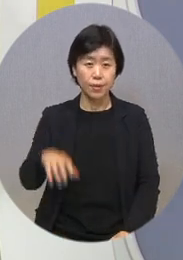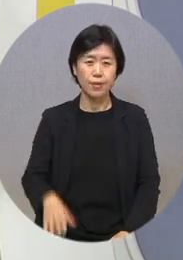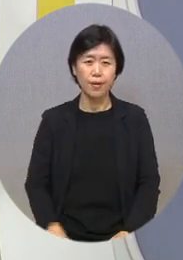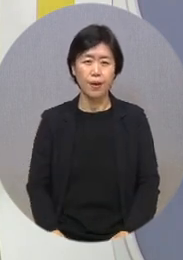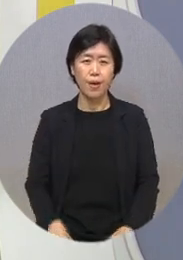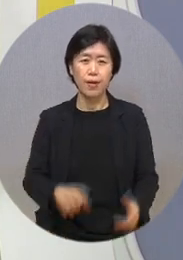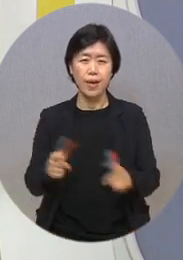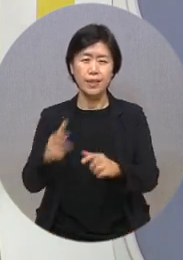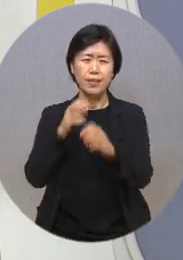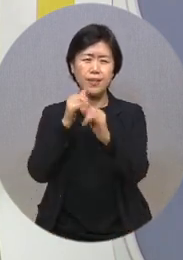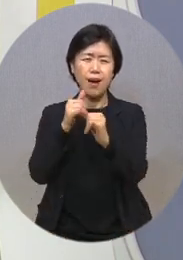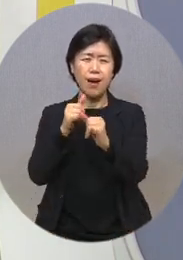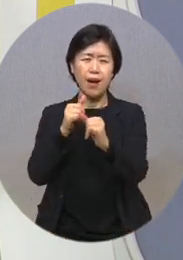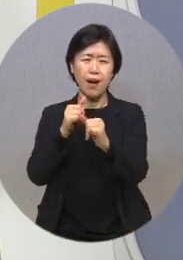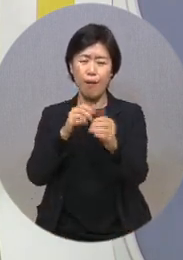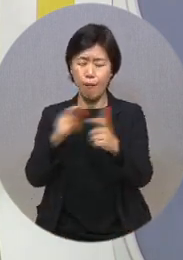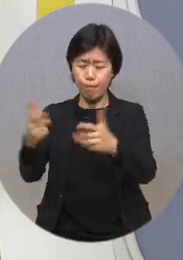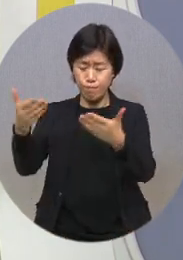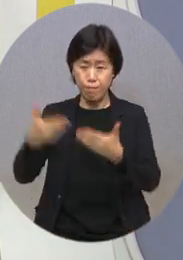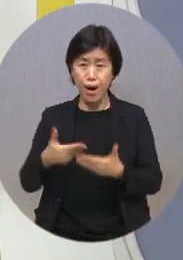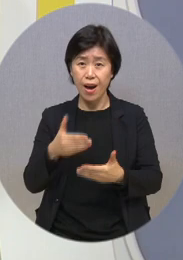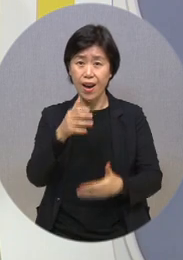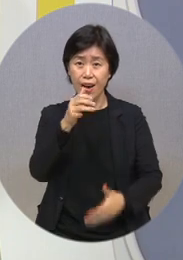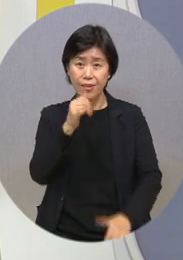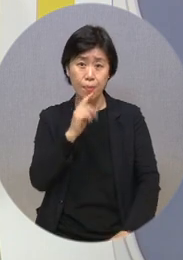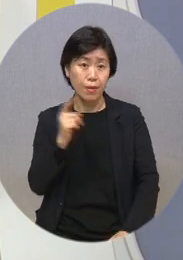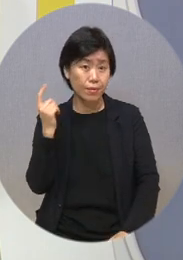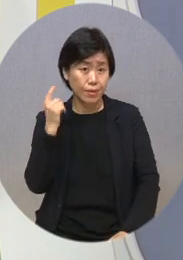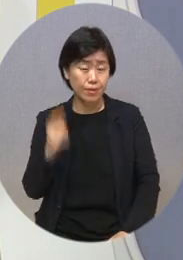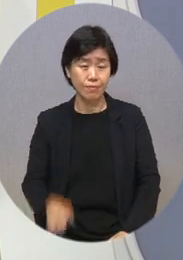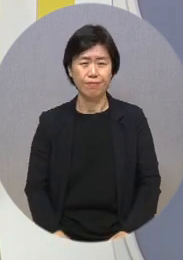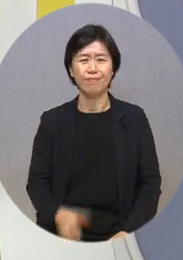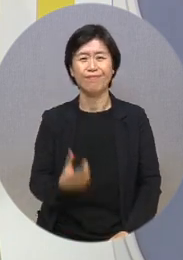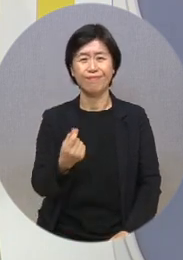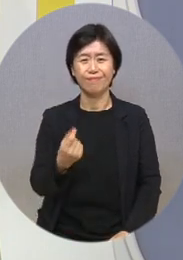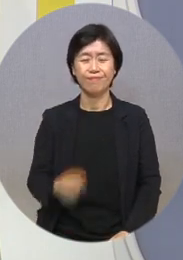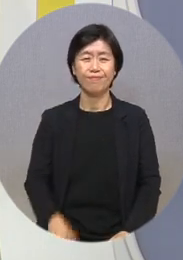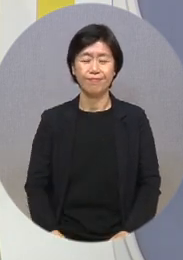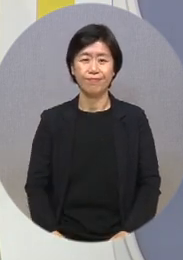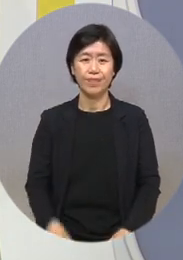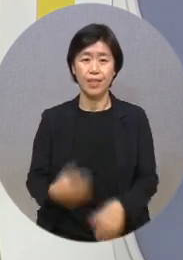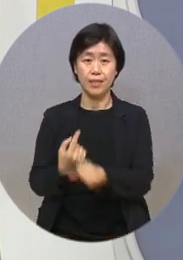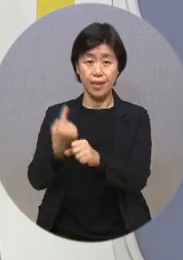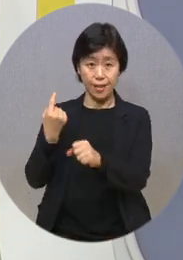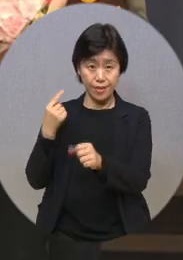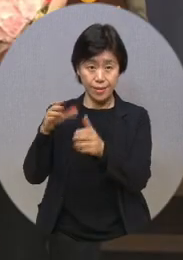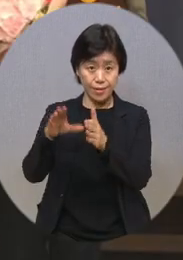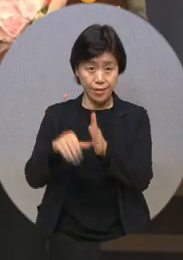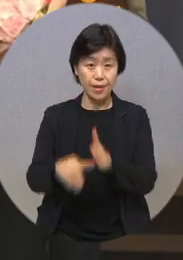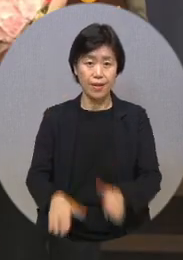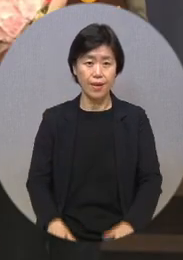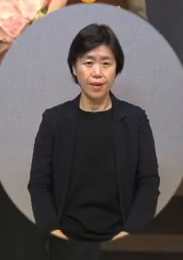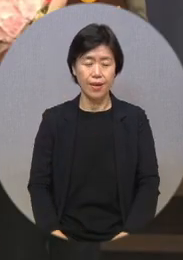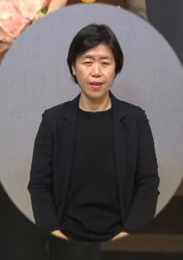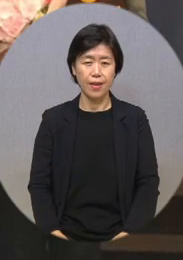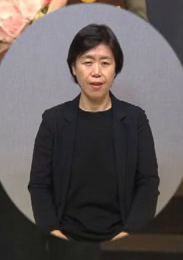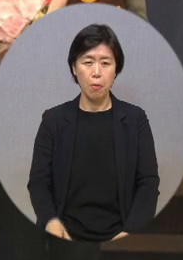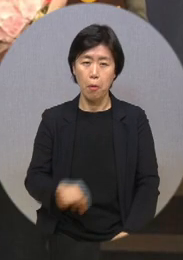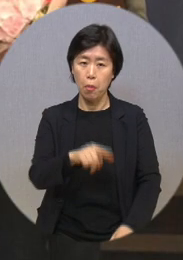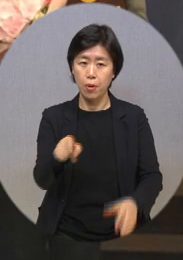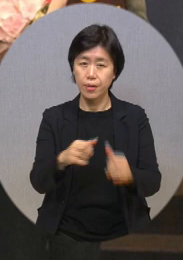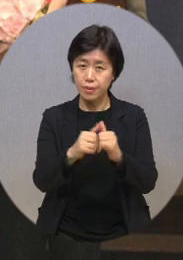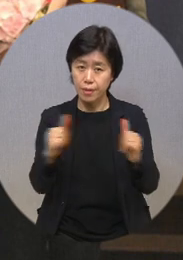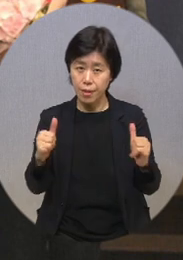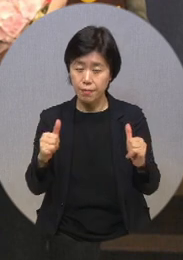상은 다 쏟아졌다는 소문이 있던데. 아, 네, 맞아요. 작년 같은 경우는 네. 소비자가 올해 뽑은